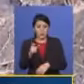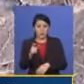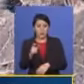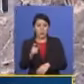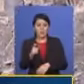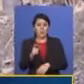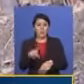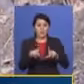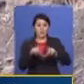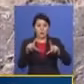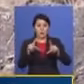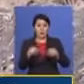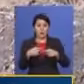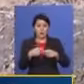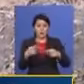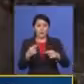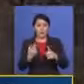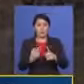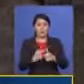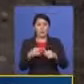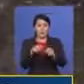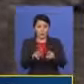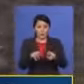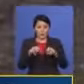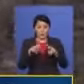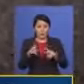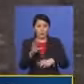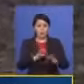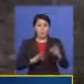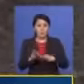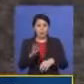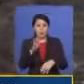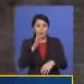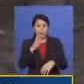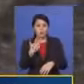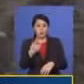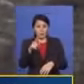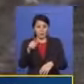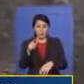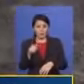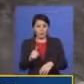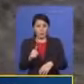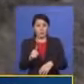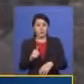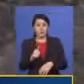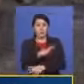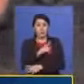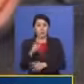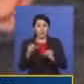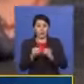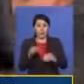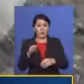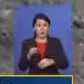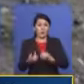Тәлімбақ аналық, тікпе, сеппе сынды 3 бөлімнен тұрады. Мамандардың айтуынша күз мезгілінде 3 гектар жерге тұқым себіліп, 10,000 көшет қазып алынып басқа